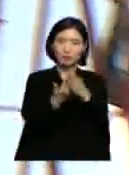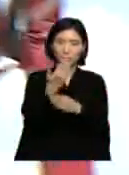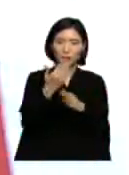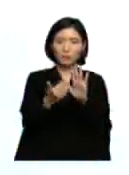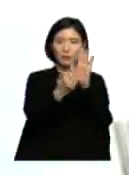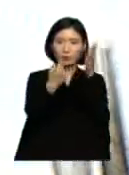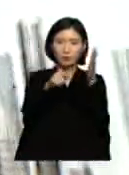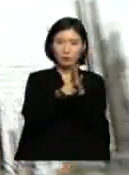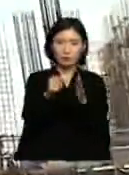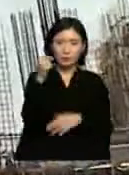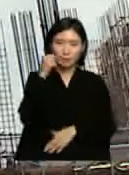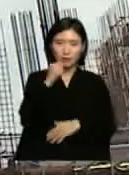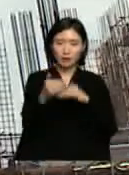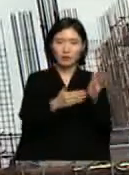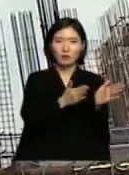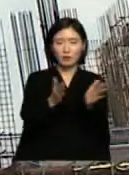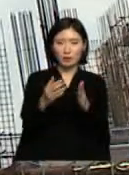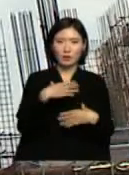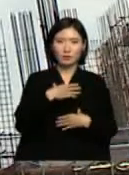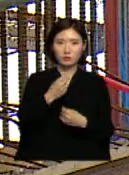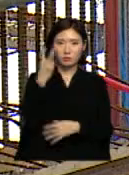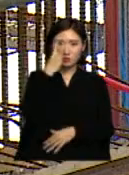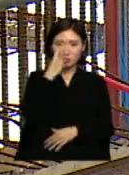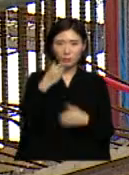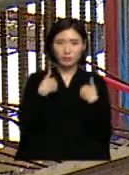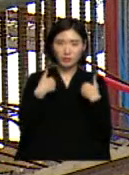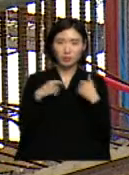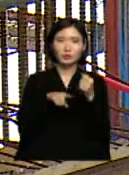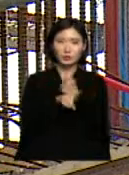위해 철저한 대비와 안전 점검이